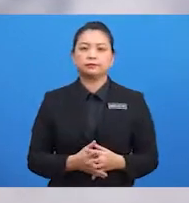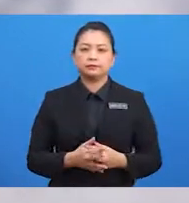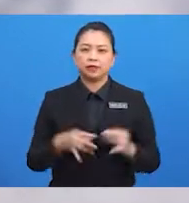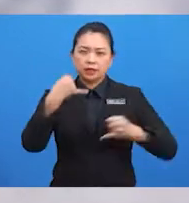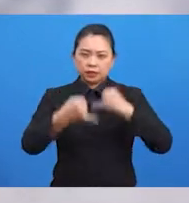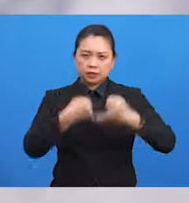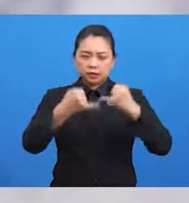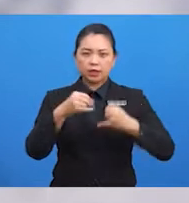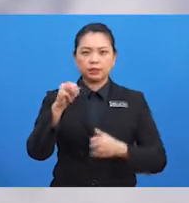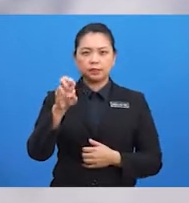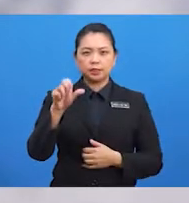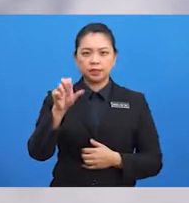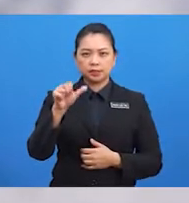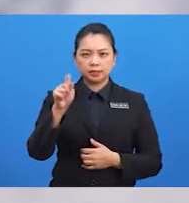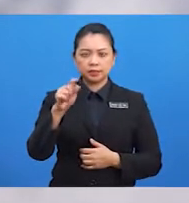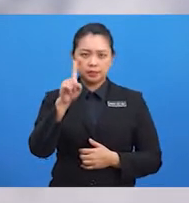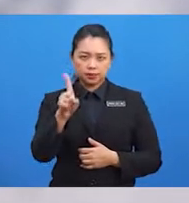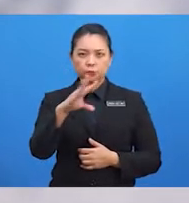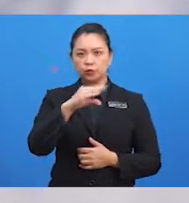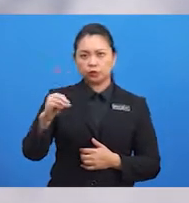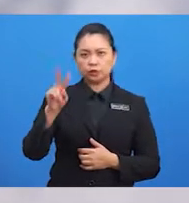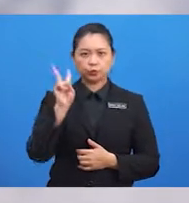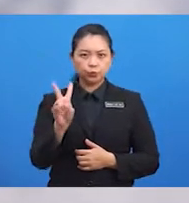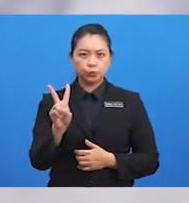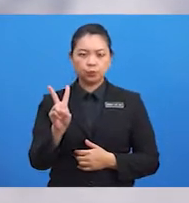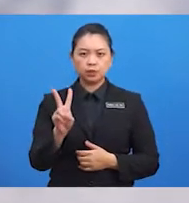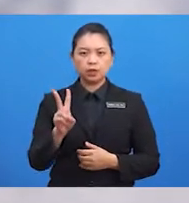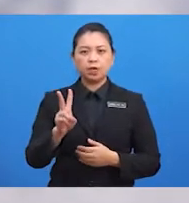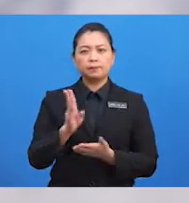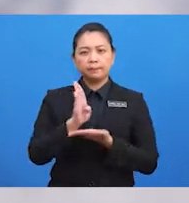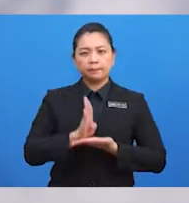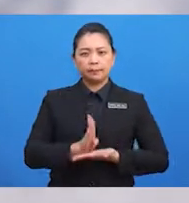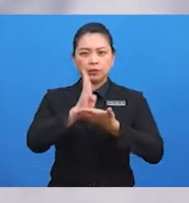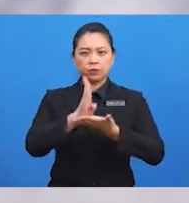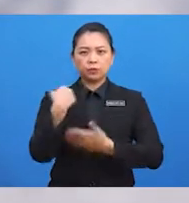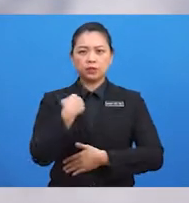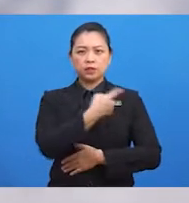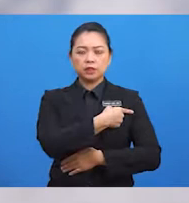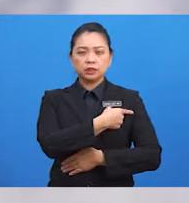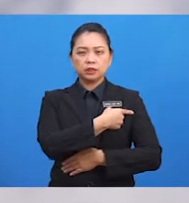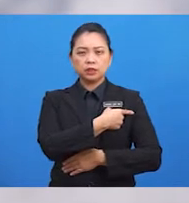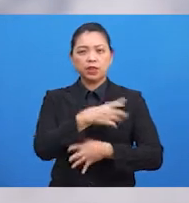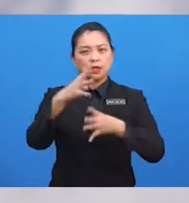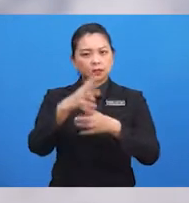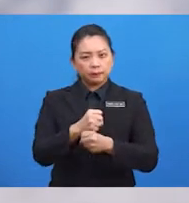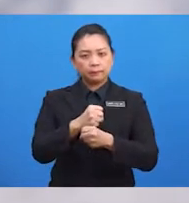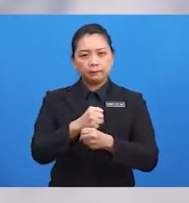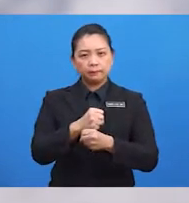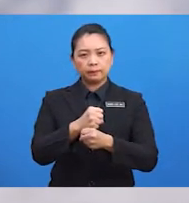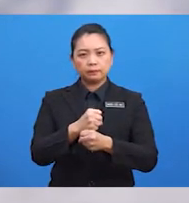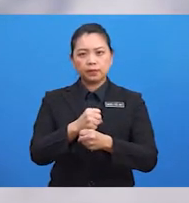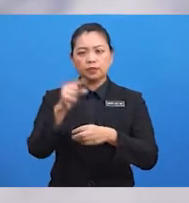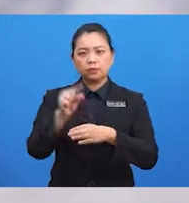Kejayaan MISAT-1 dan 2 ini membantu kita menikmati kemudahan